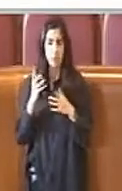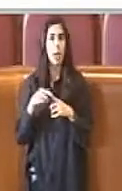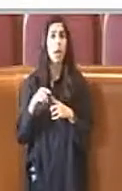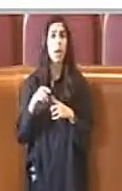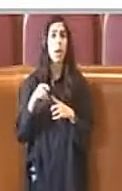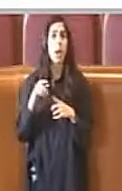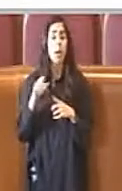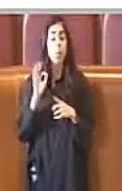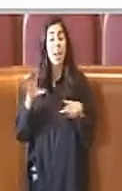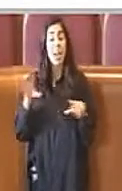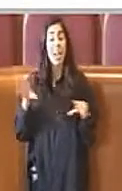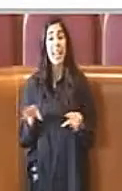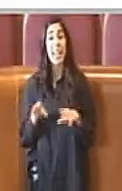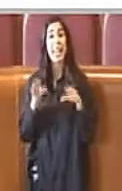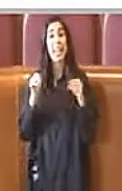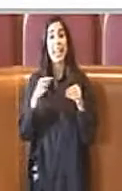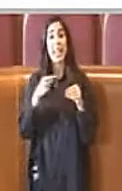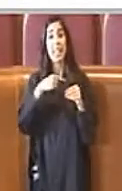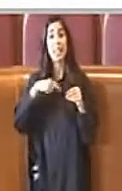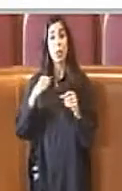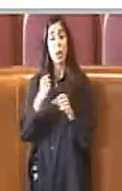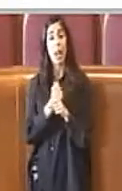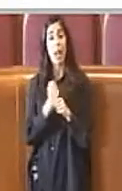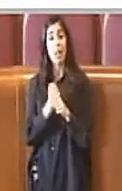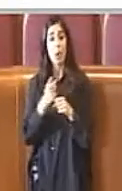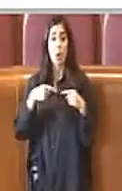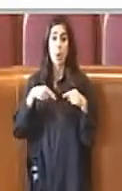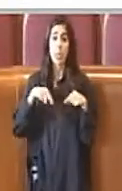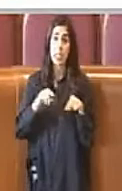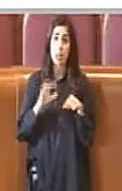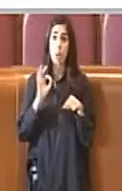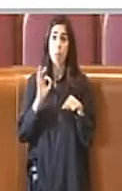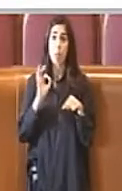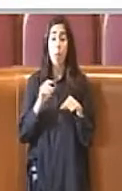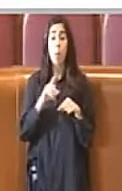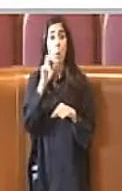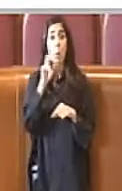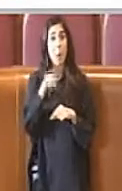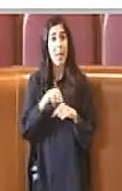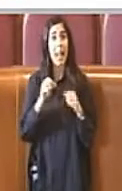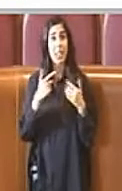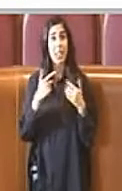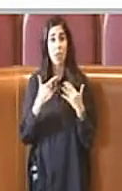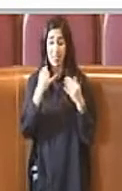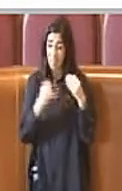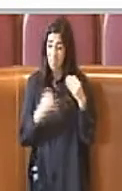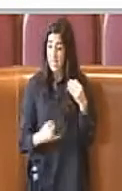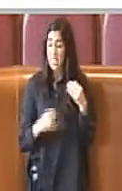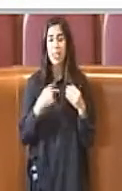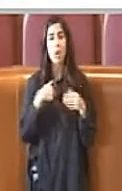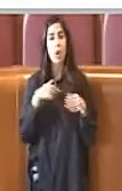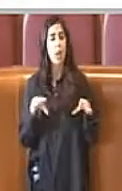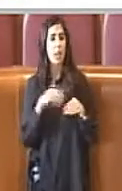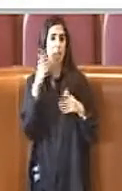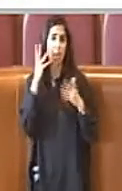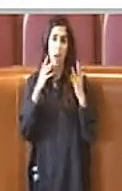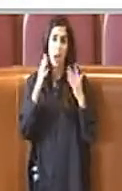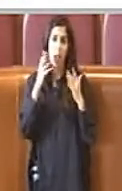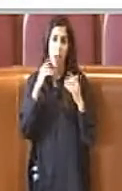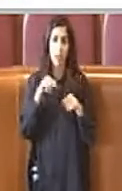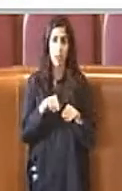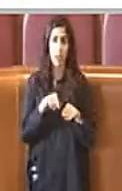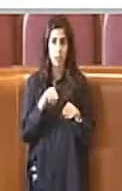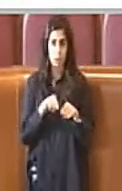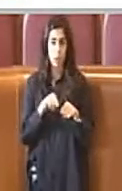per quanto mi riguarda sicuramente dalla fine del 2017 quindi questi spunti di riflessione sono